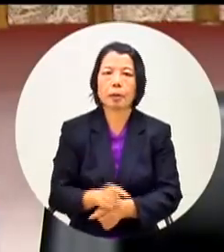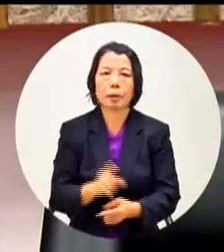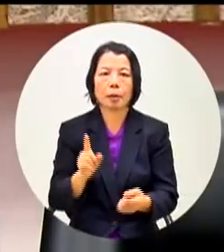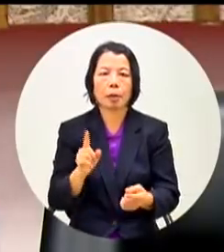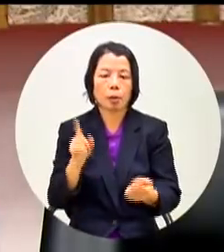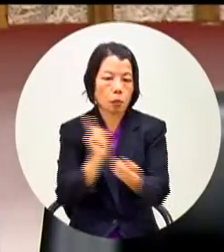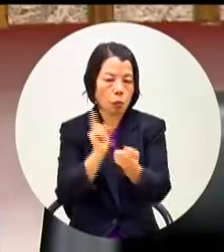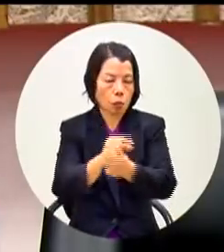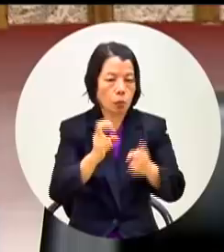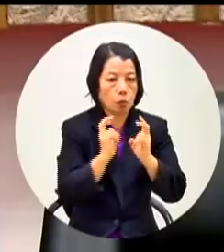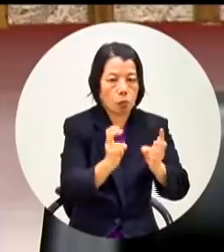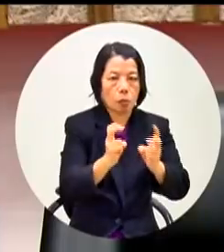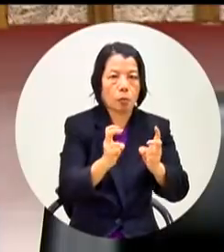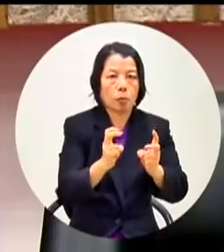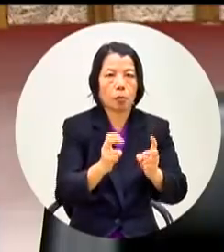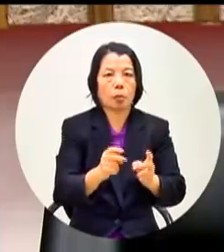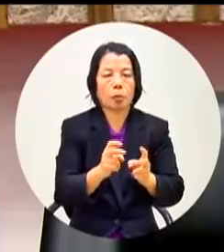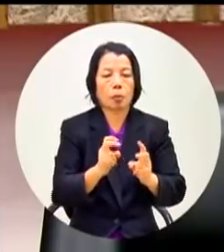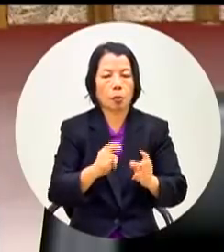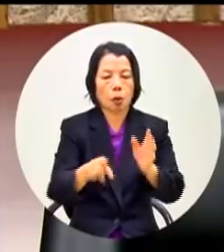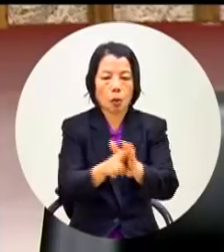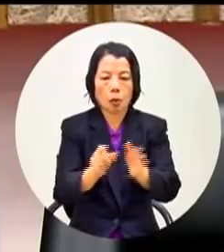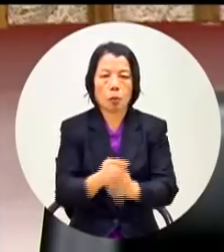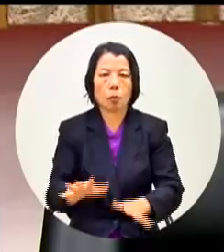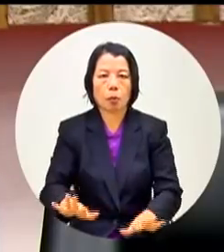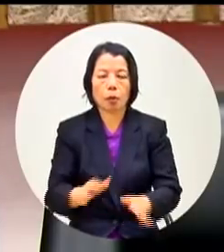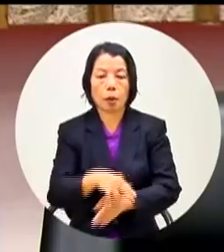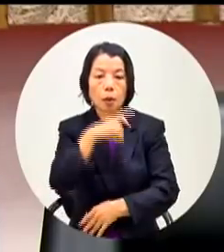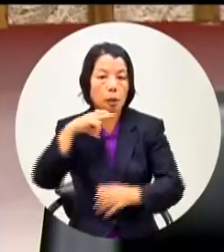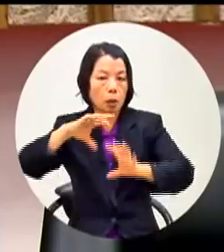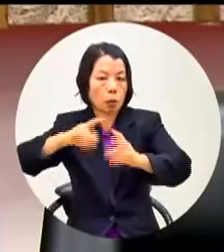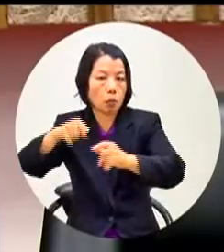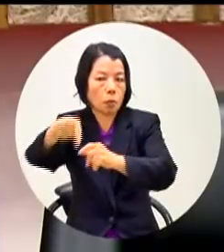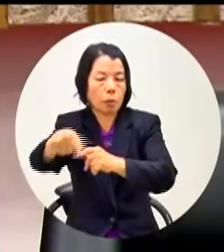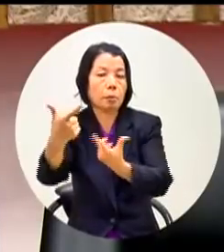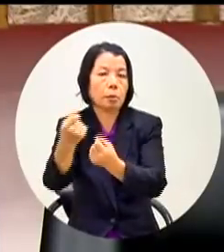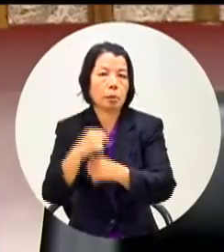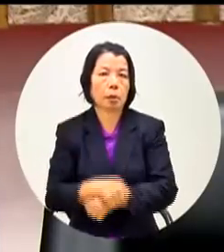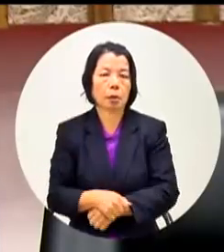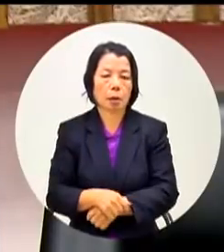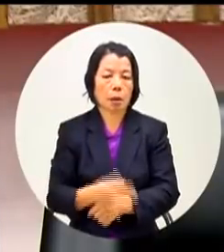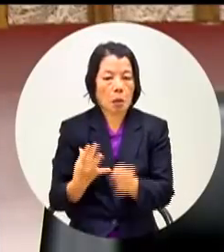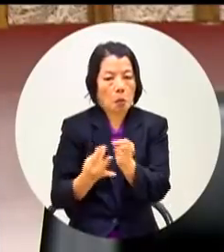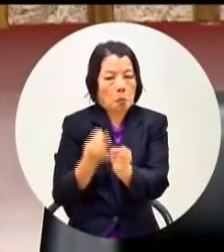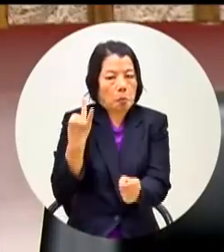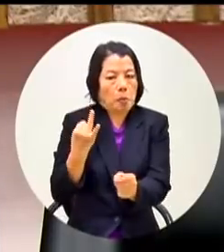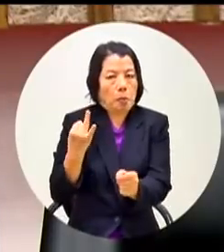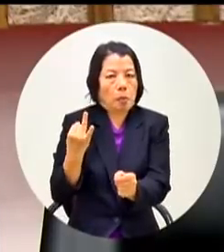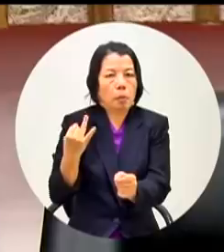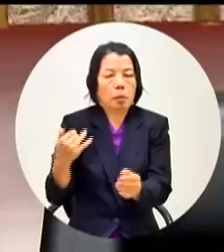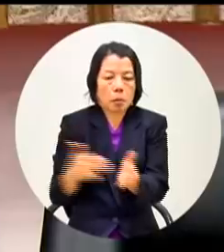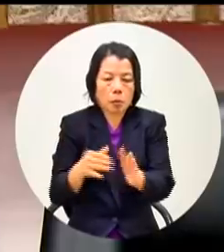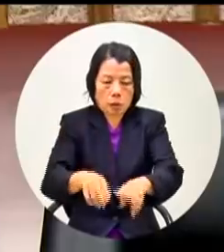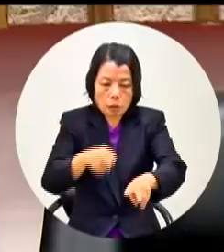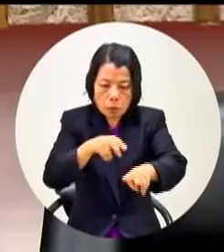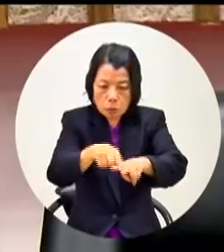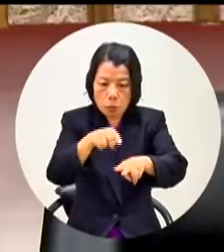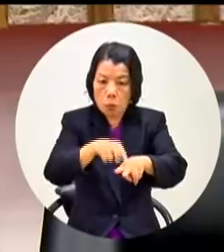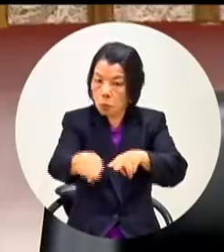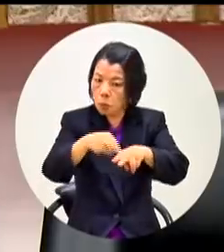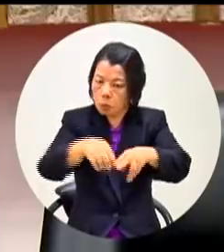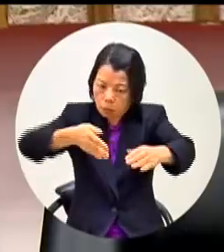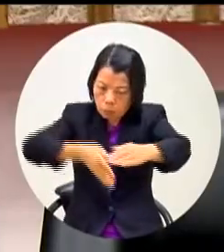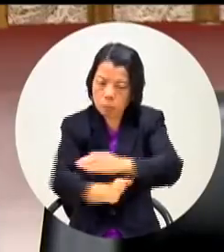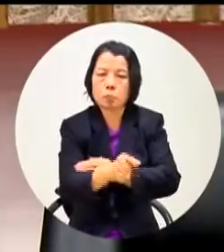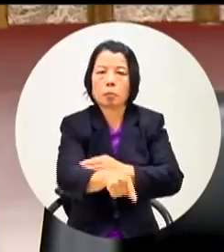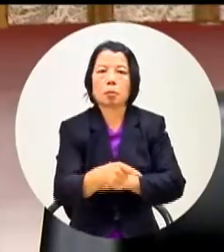伦敦，以伦敦来讲，它几百年前呢就已经轨道地下化了哈。然后二战之后的伦敦啊、芝加